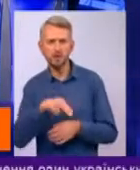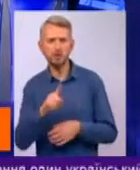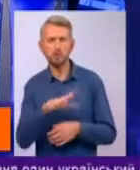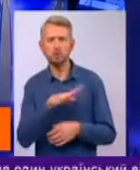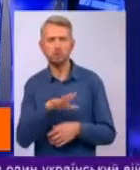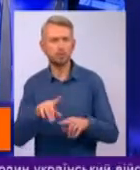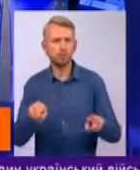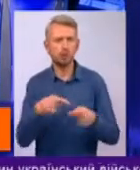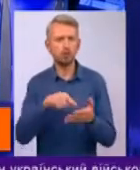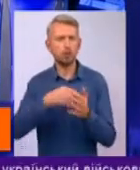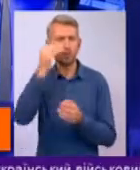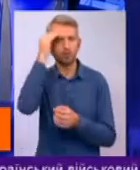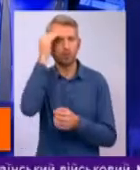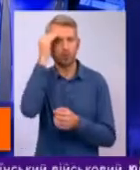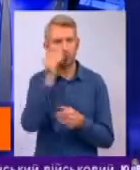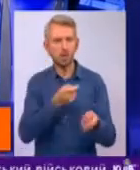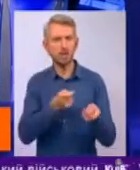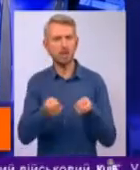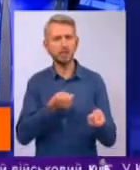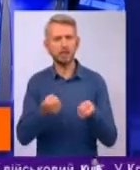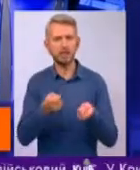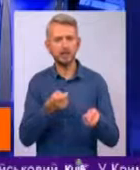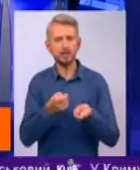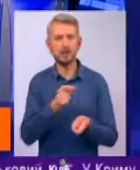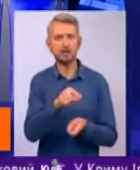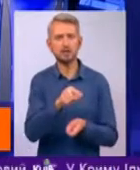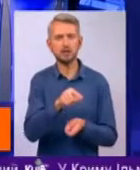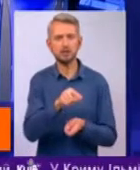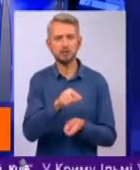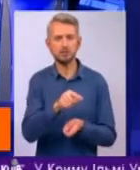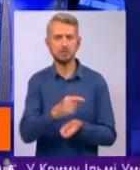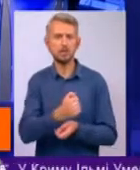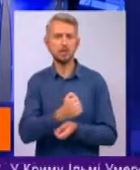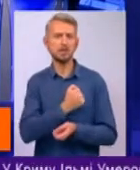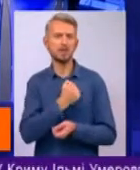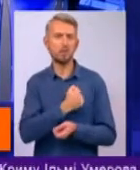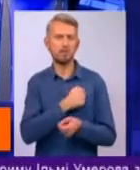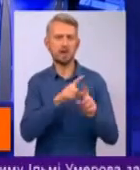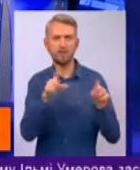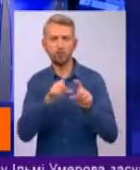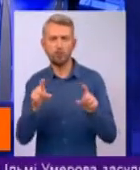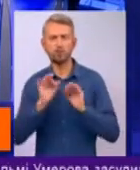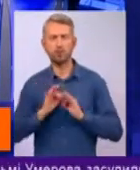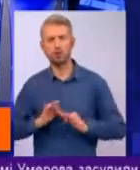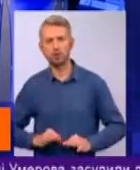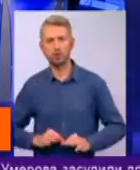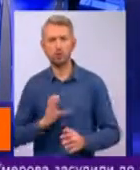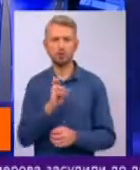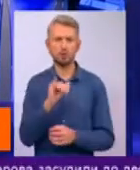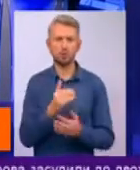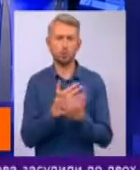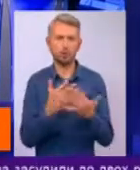формував точку зору керівництва тих ланок силових відомств, прокуратури, та і, до речі,